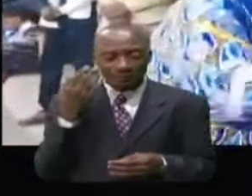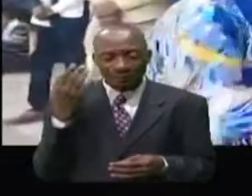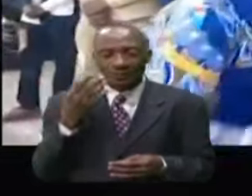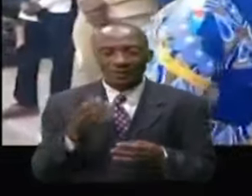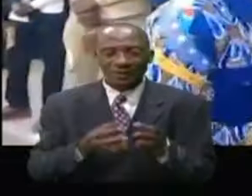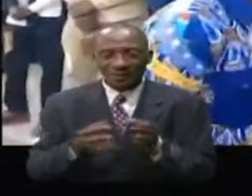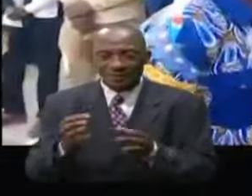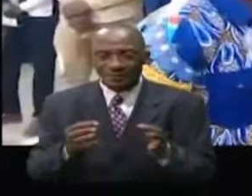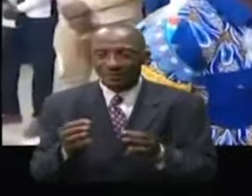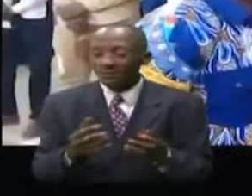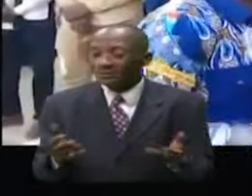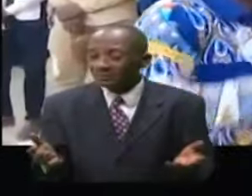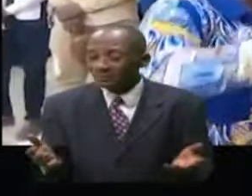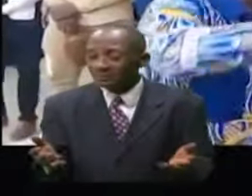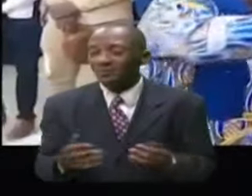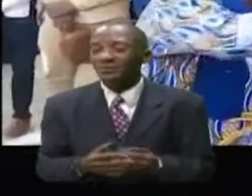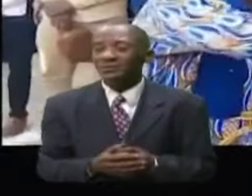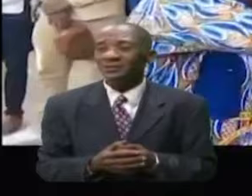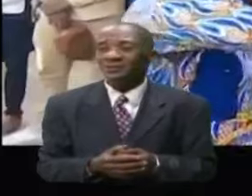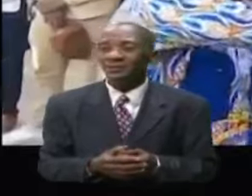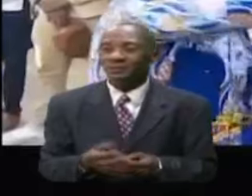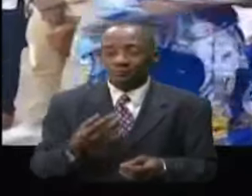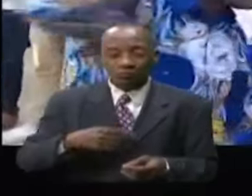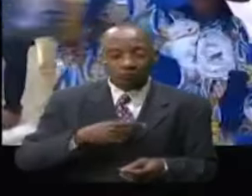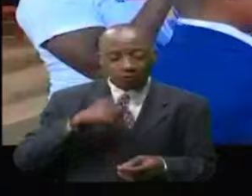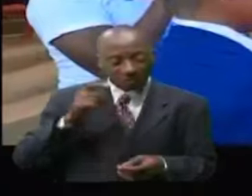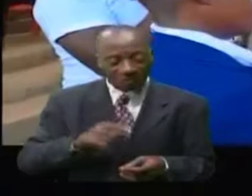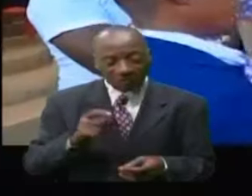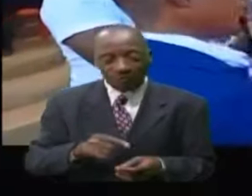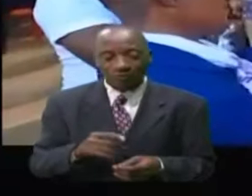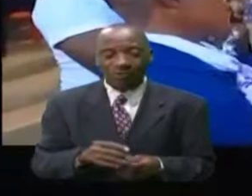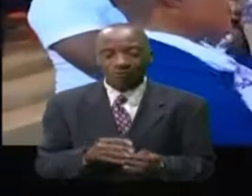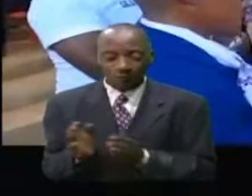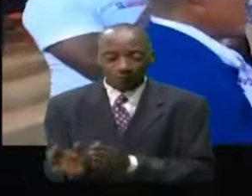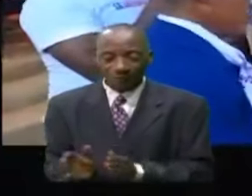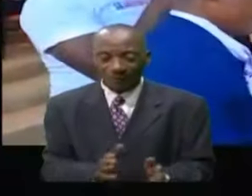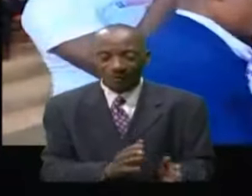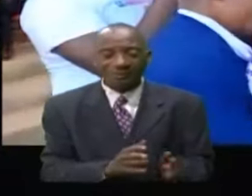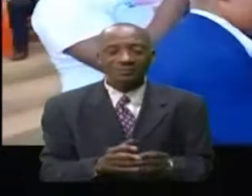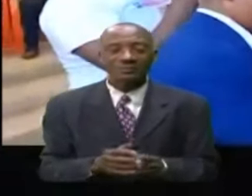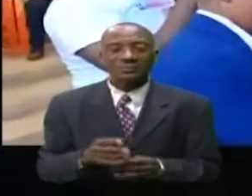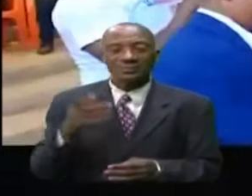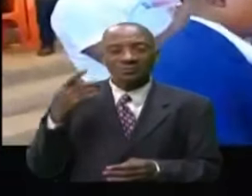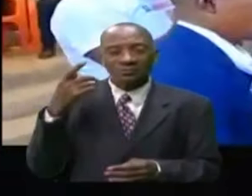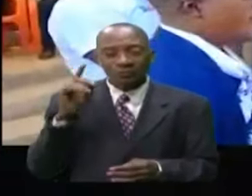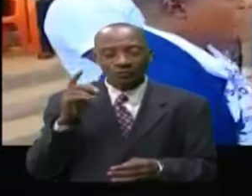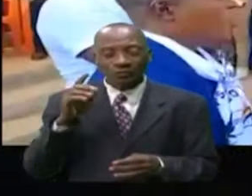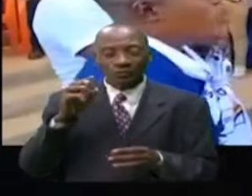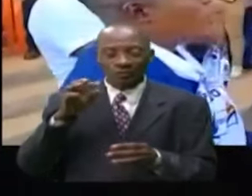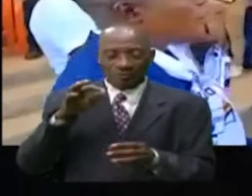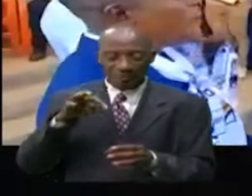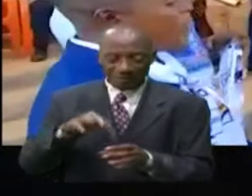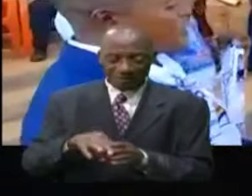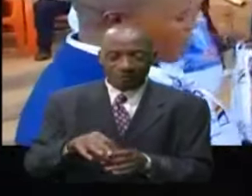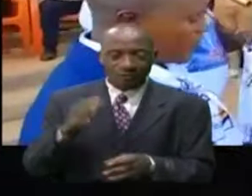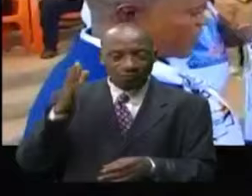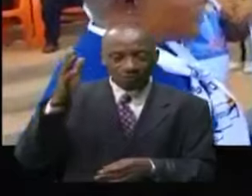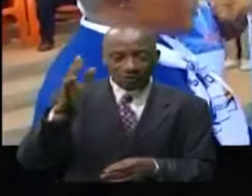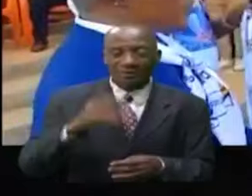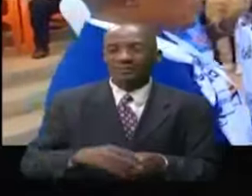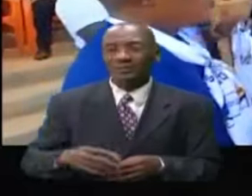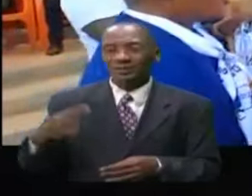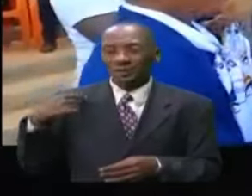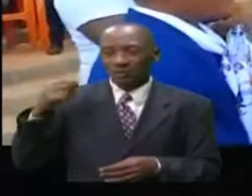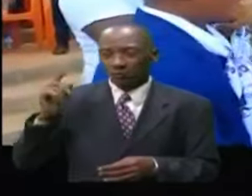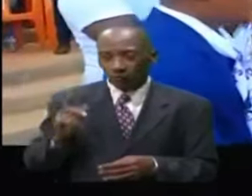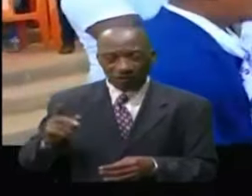de 2047 nouveaux membres convaincus de la gestion orthodoxe du chef de l'exécutif provincial du Maniema, Afani Idriss